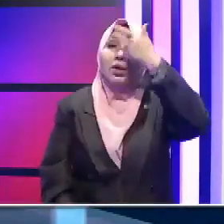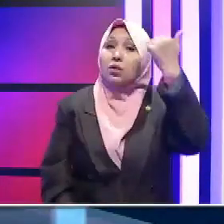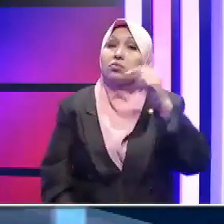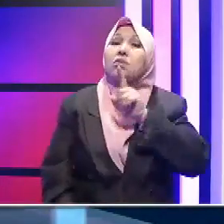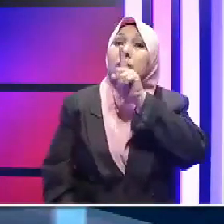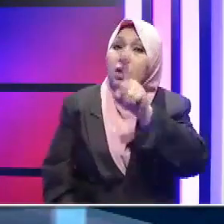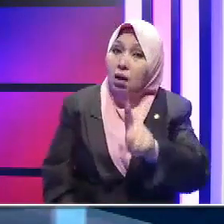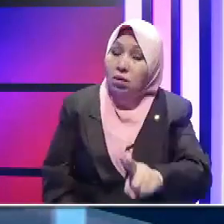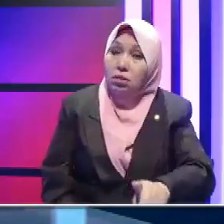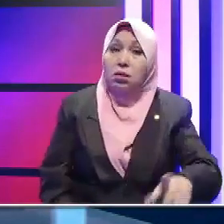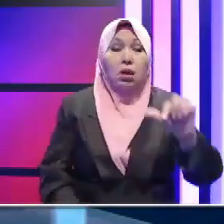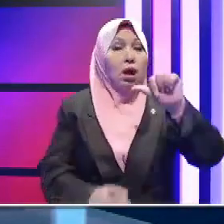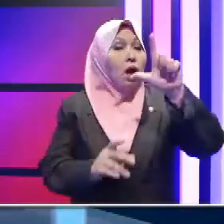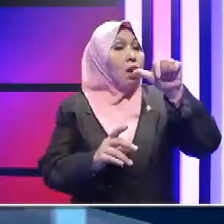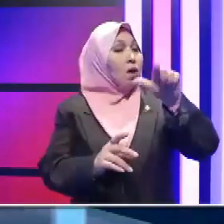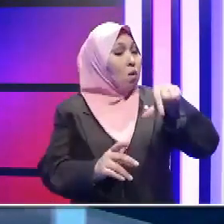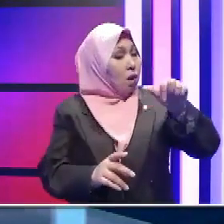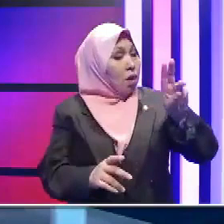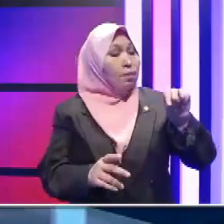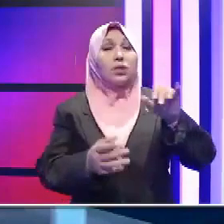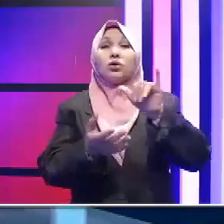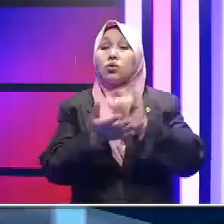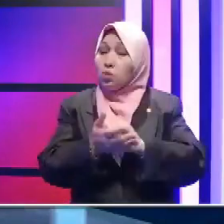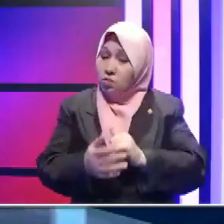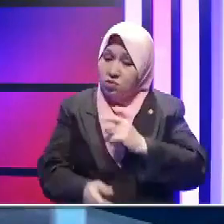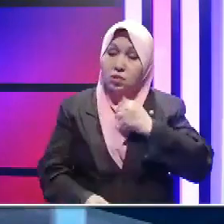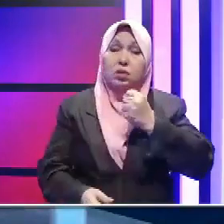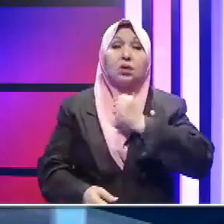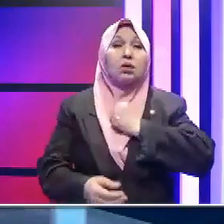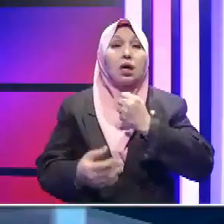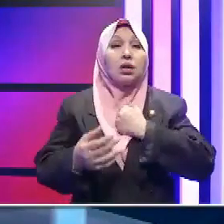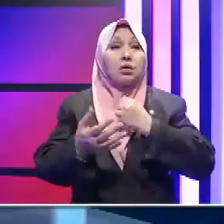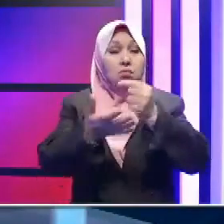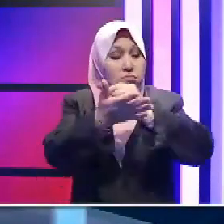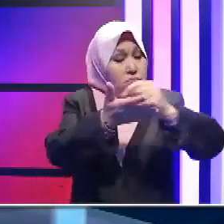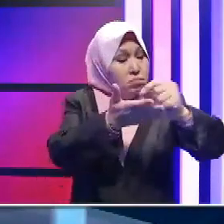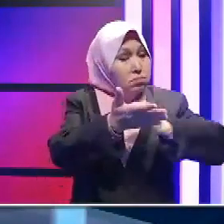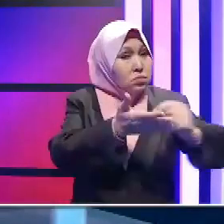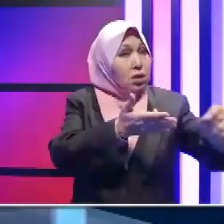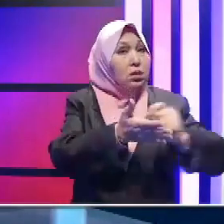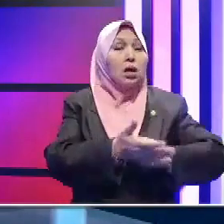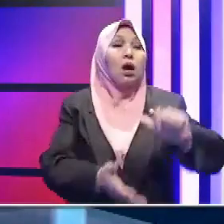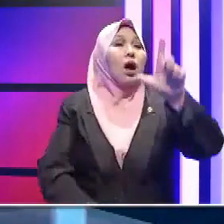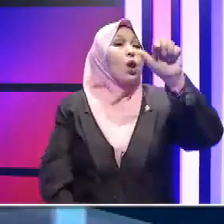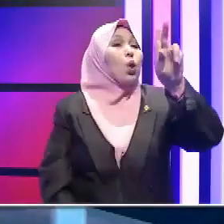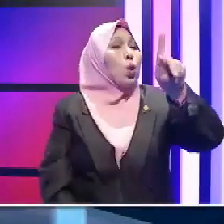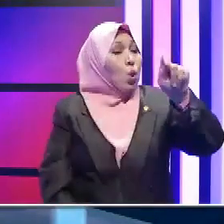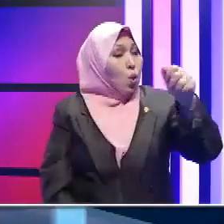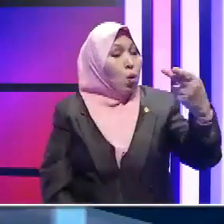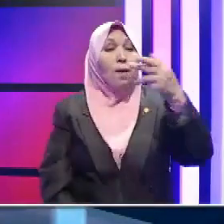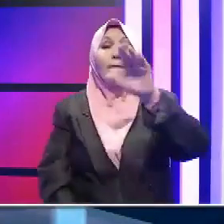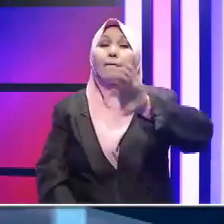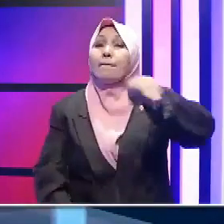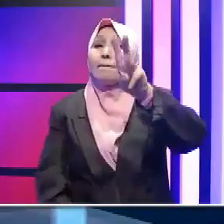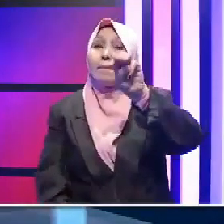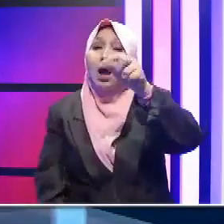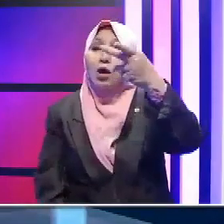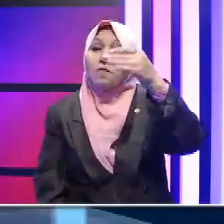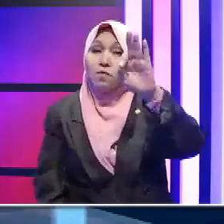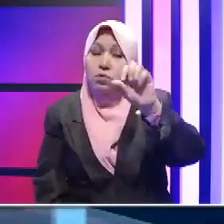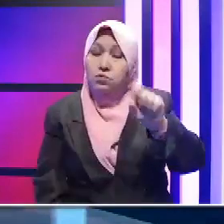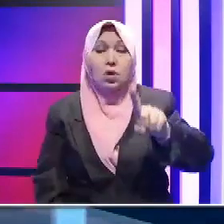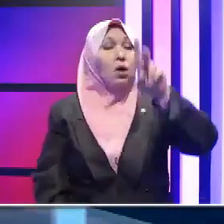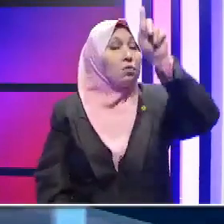rupa-rupanya al-qalam itu sendiri wama yasturun adegan dengan catatan dilep mahfuz Allah telah menetapkan